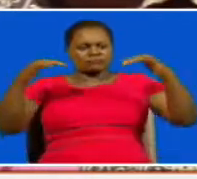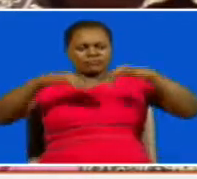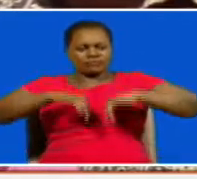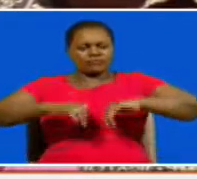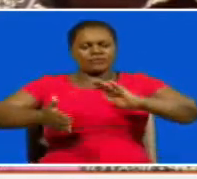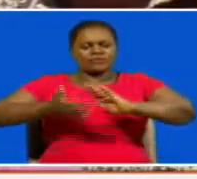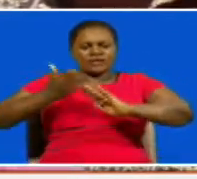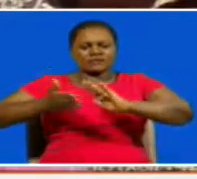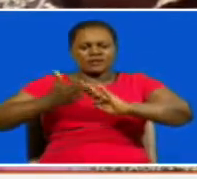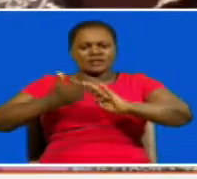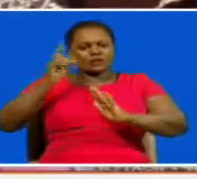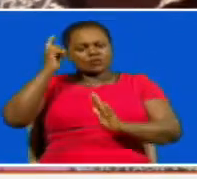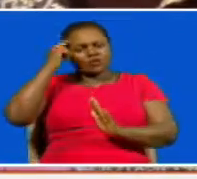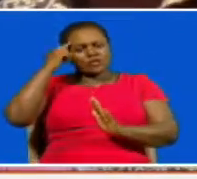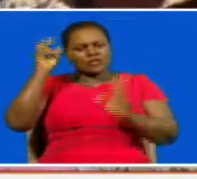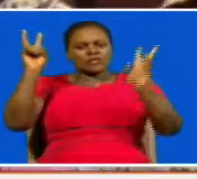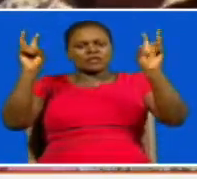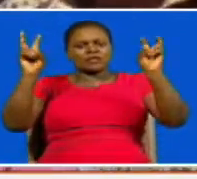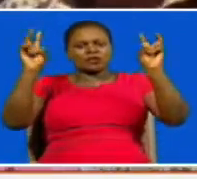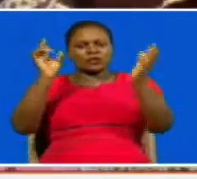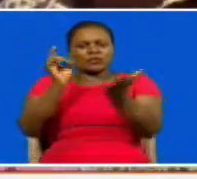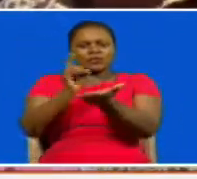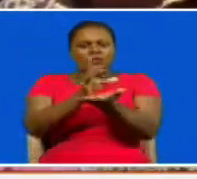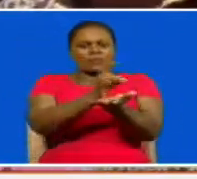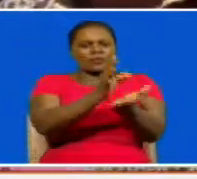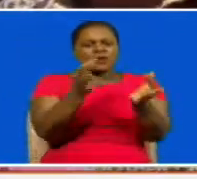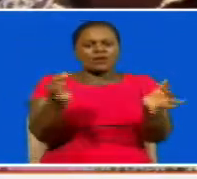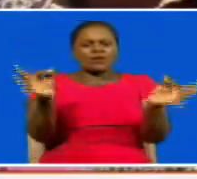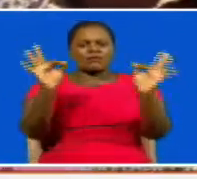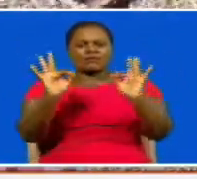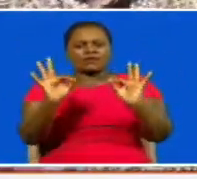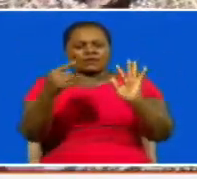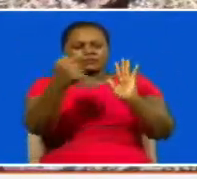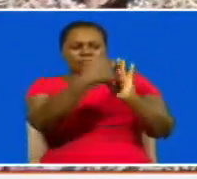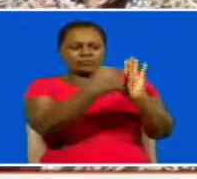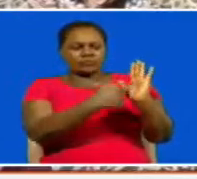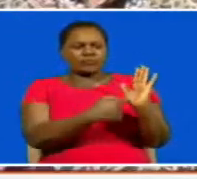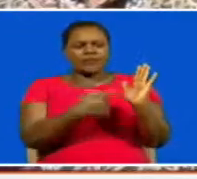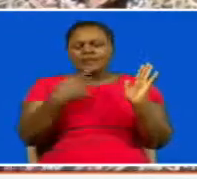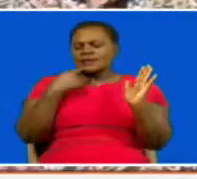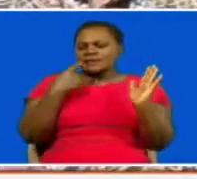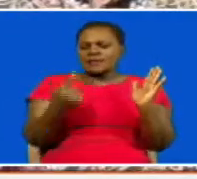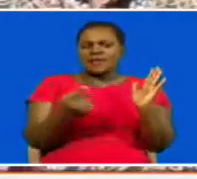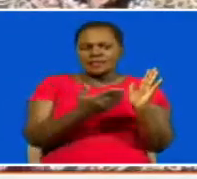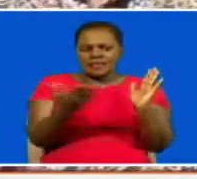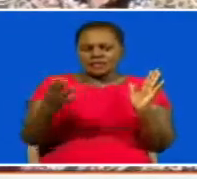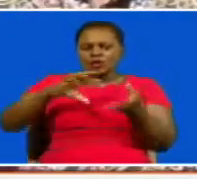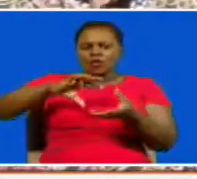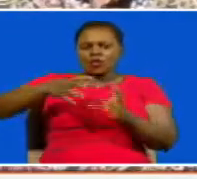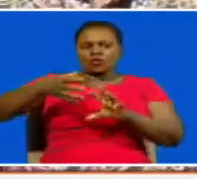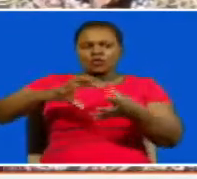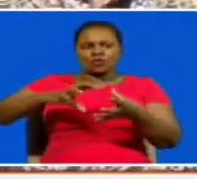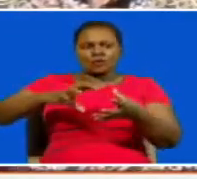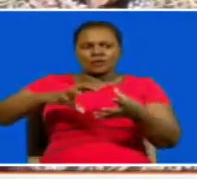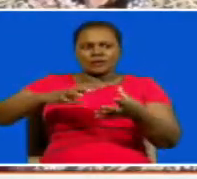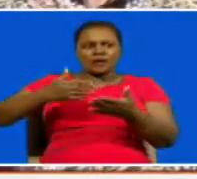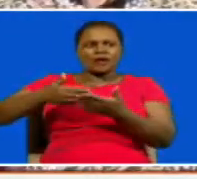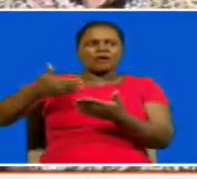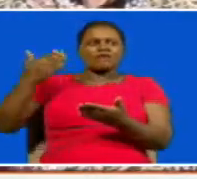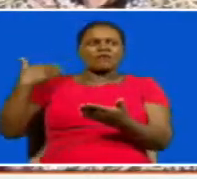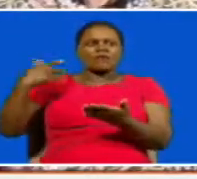immediately to consider the matters of the suspended officials listed above. By saying that, it is automatically Kioni is the